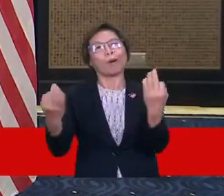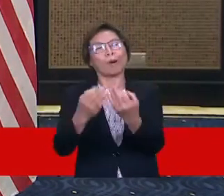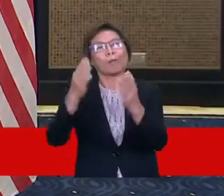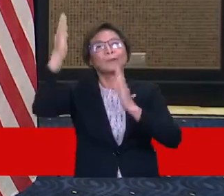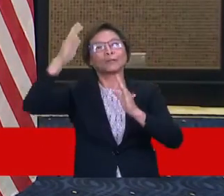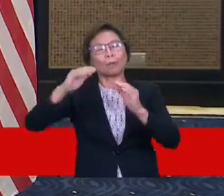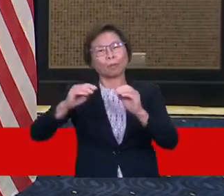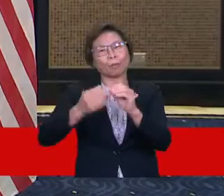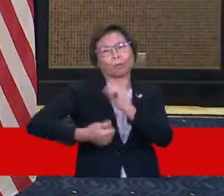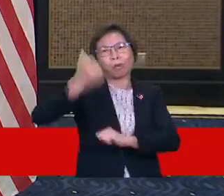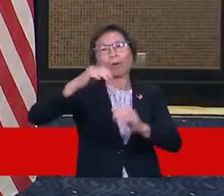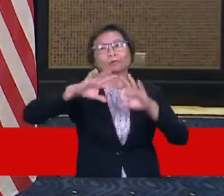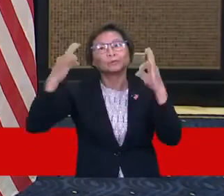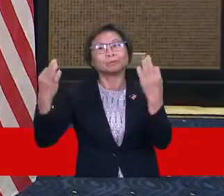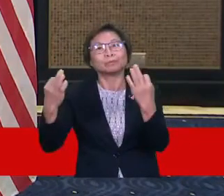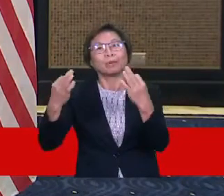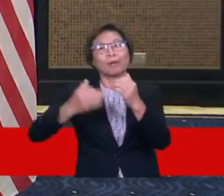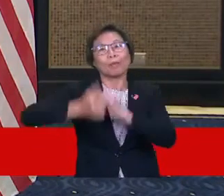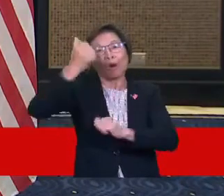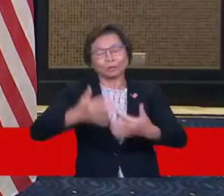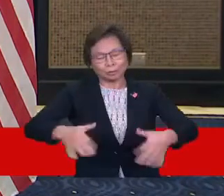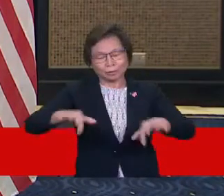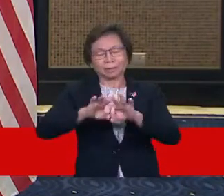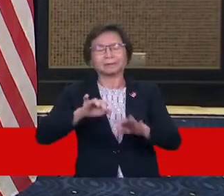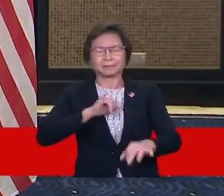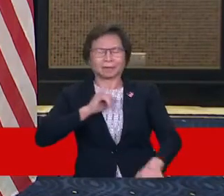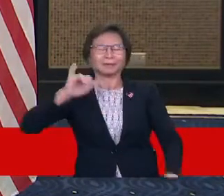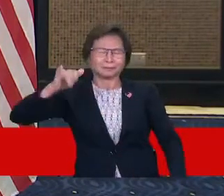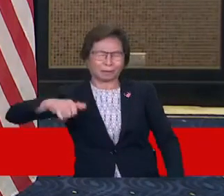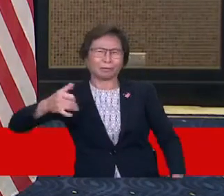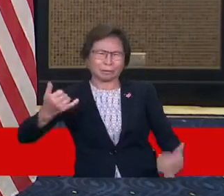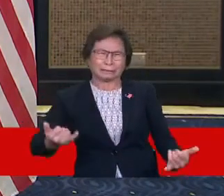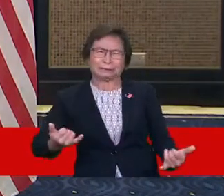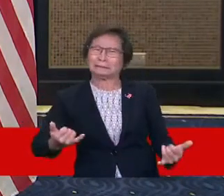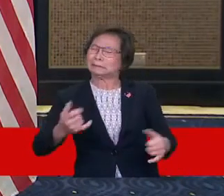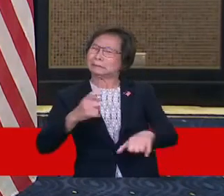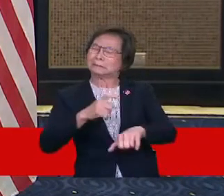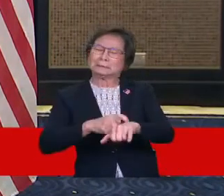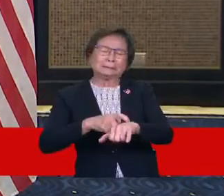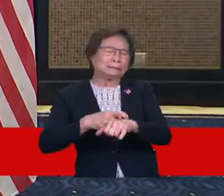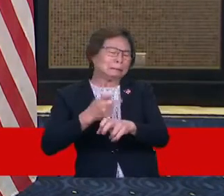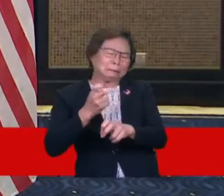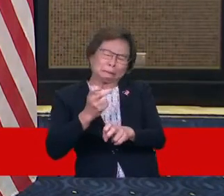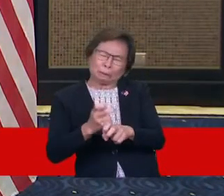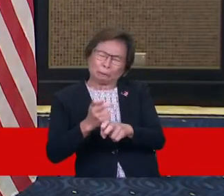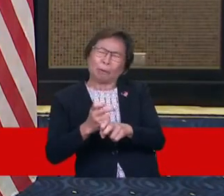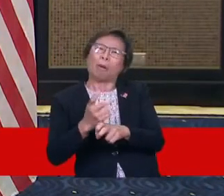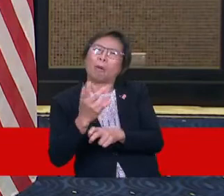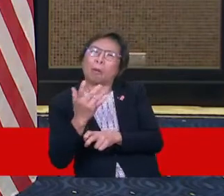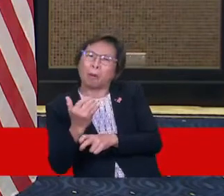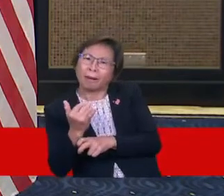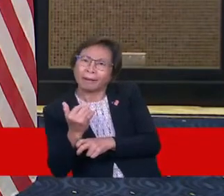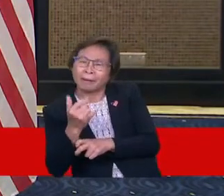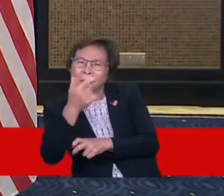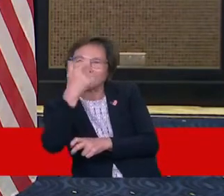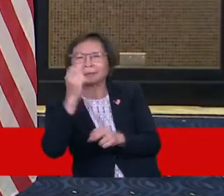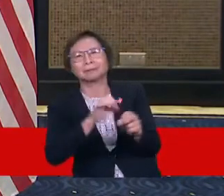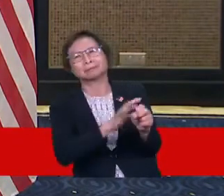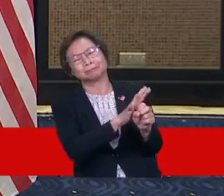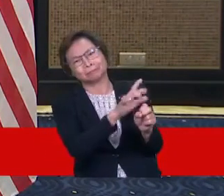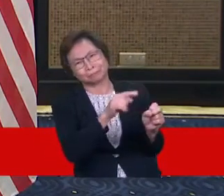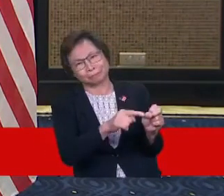Hai saya akui bahwa kita sedang berada dalam keadaan yang getir akibat Pendem iku binangkit